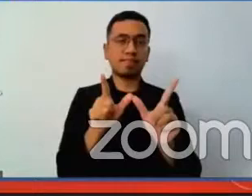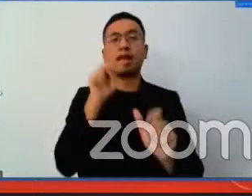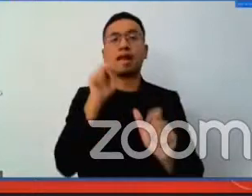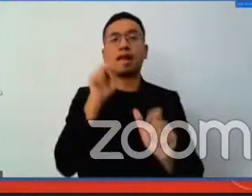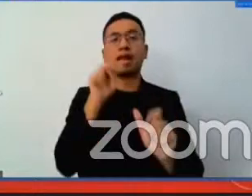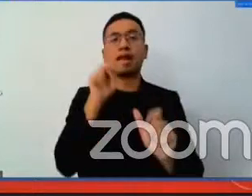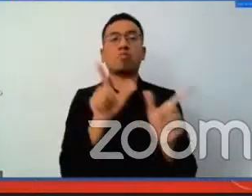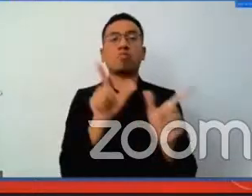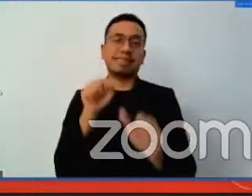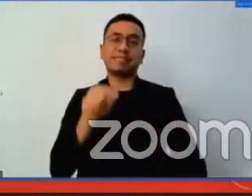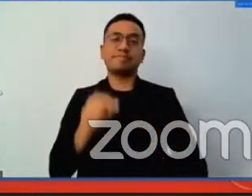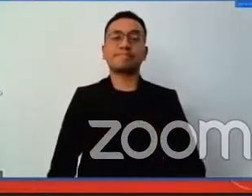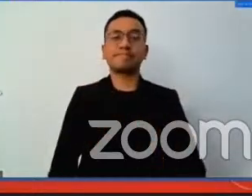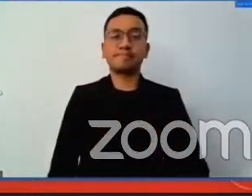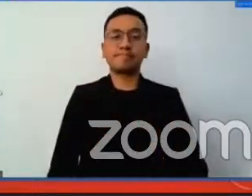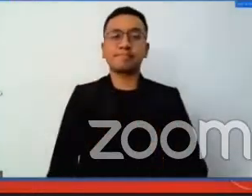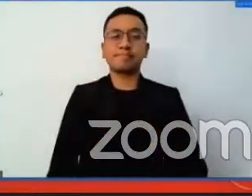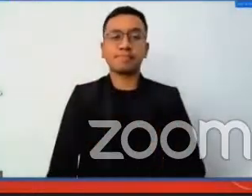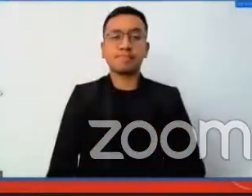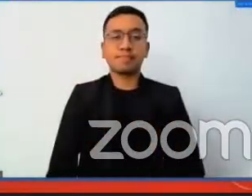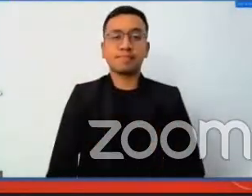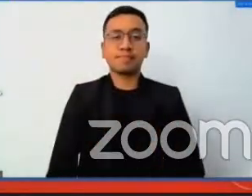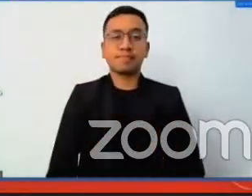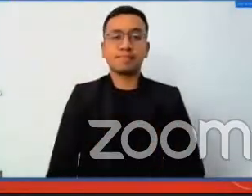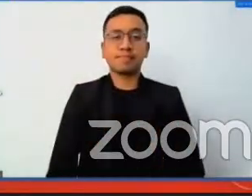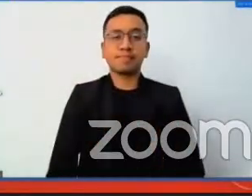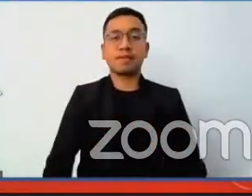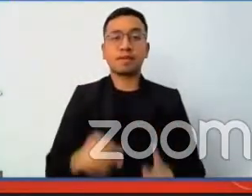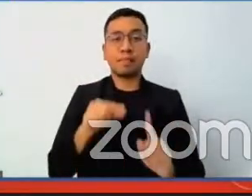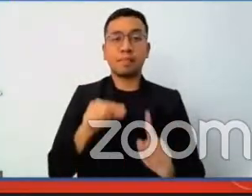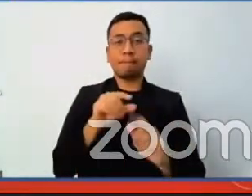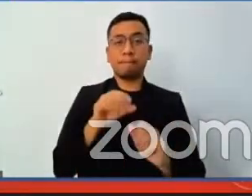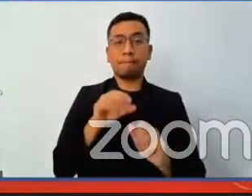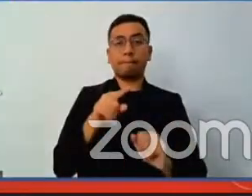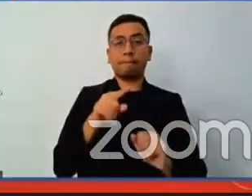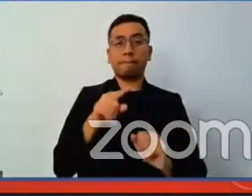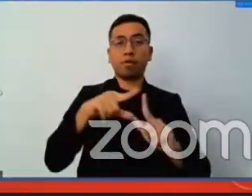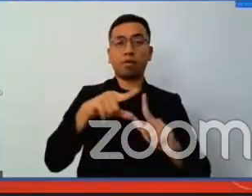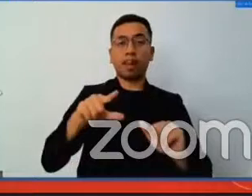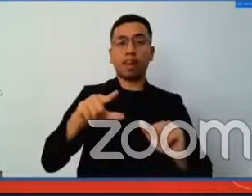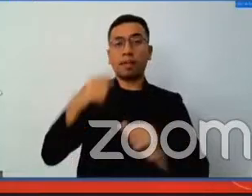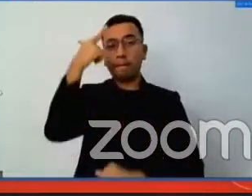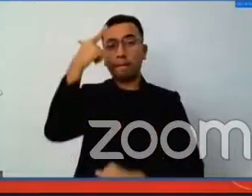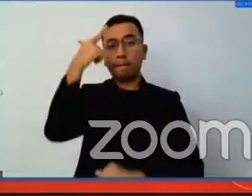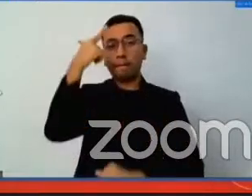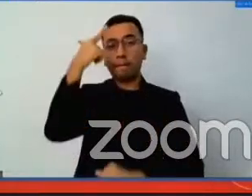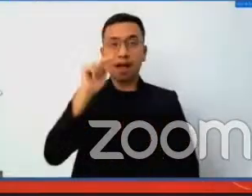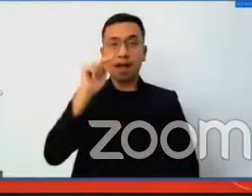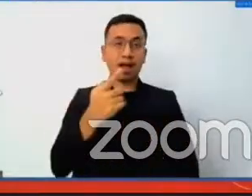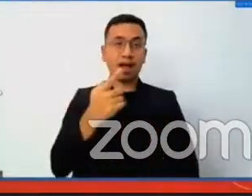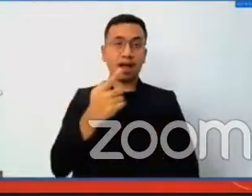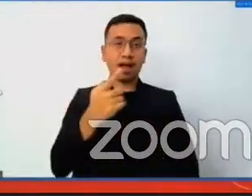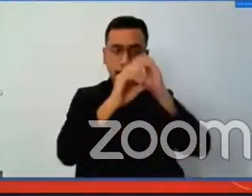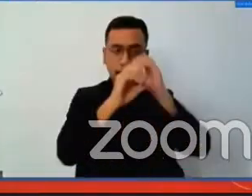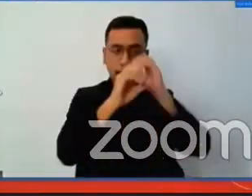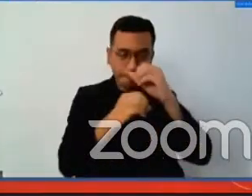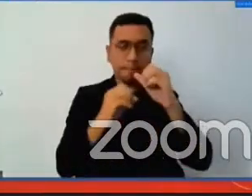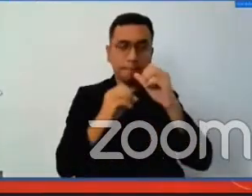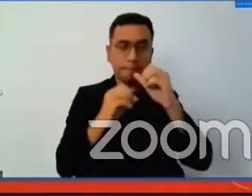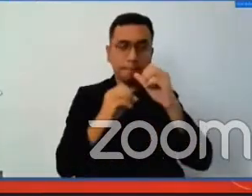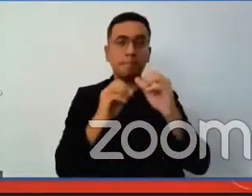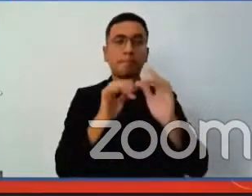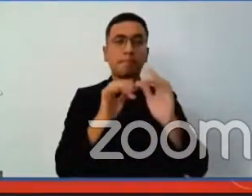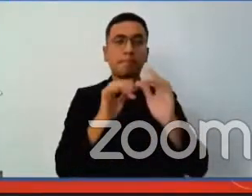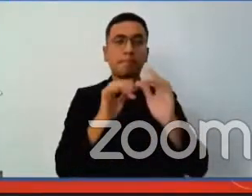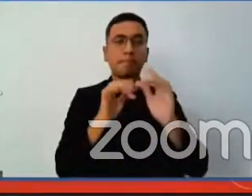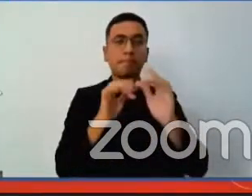psbsekolah.kemdikbud.go.id. Salah satu fitur portal Rumah Belajar milik Kemdikbudristek yaitu Laboratorium Maya. Memiliki daya tarik